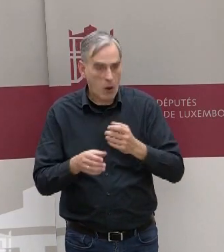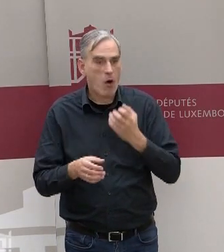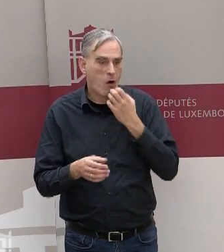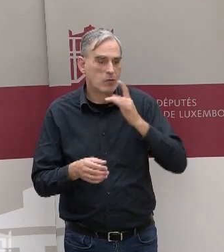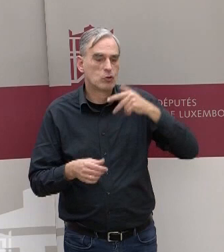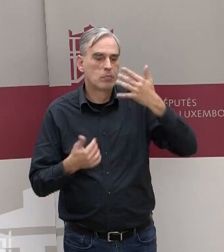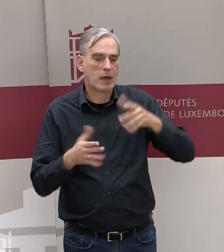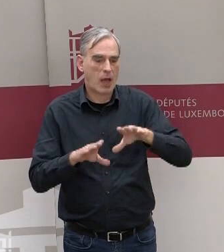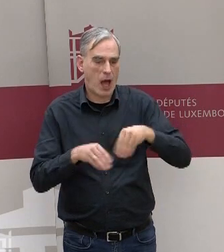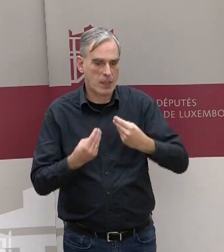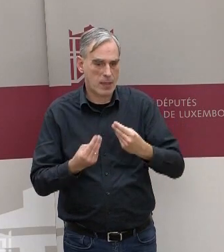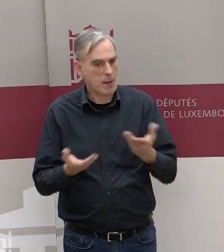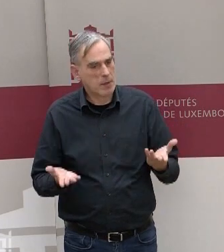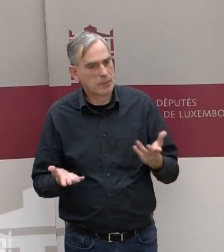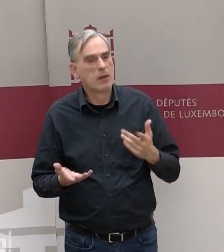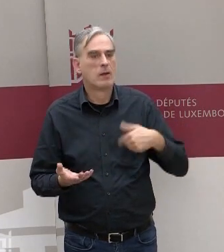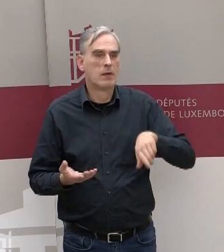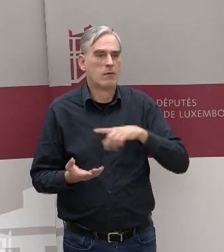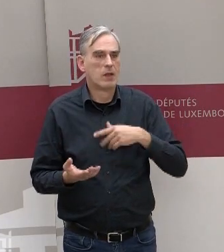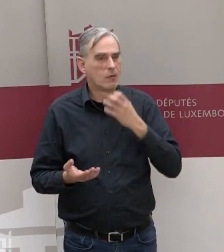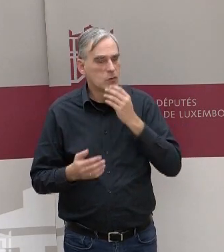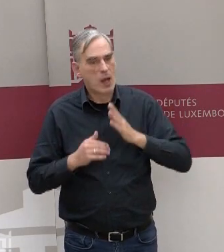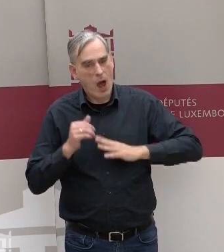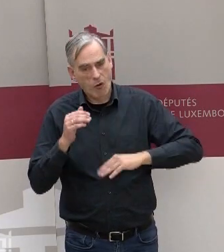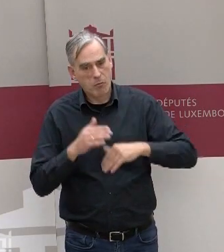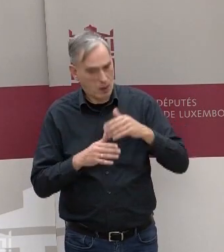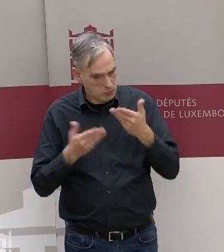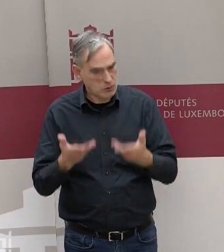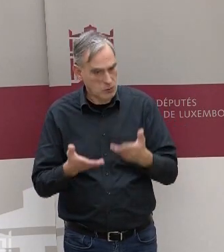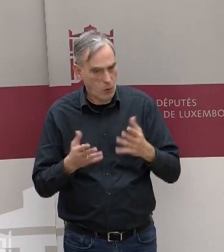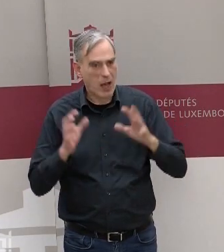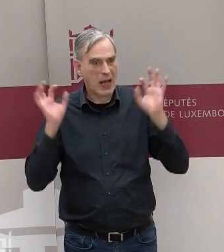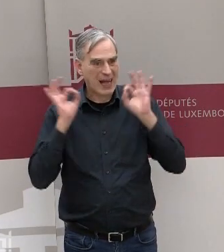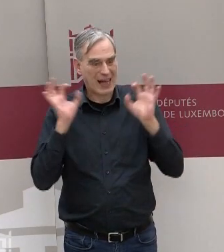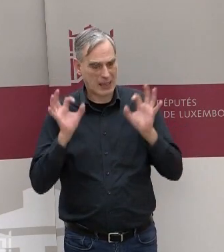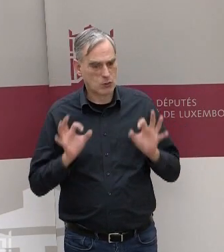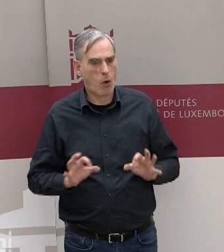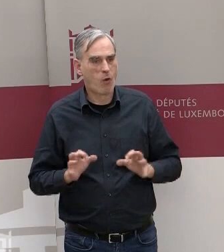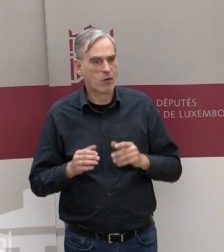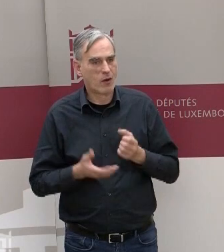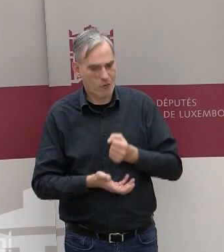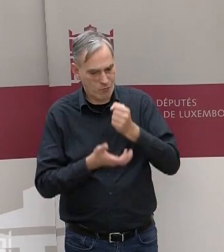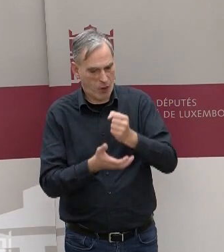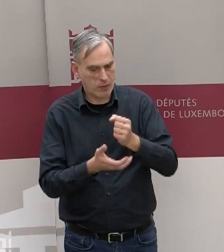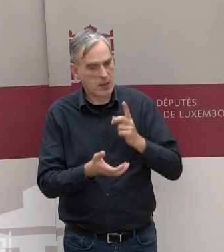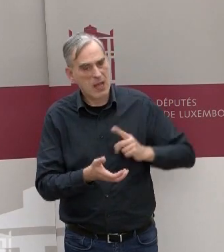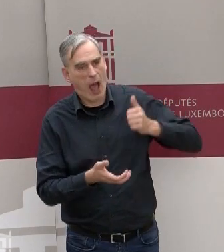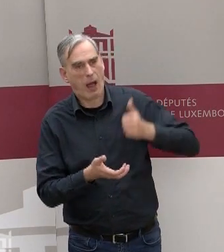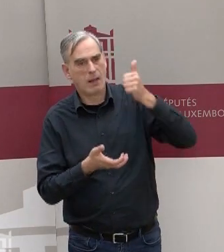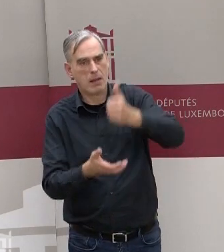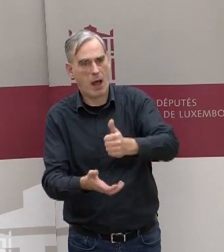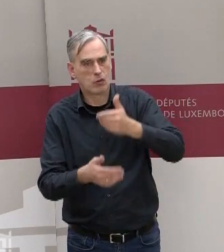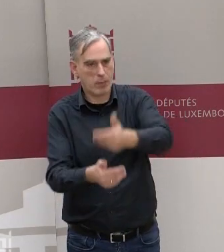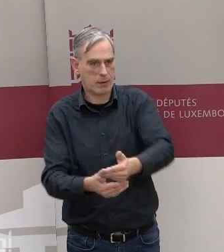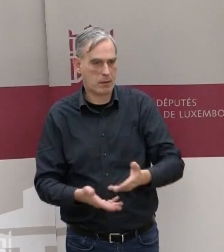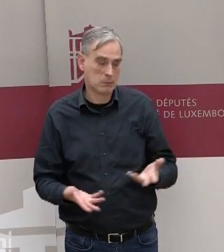auf dem Katastrophenfonds können, ein Jahr mich später anfangen. Zurück dann bei Tripartitmesuren, die einen großen Impact auf unser Budget